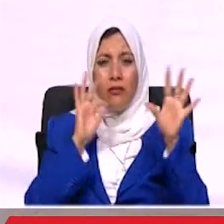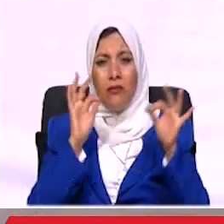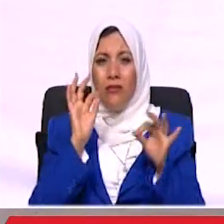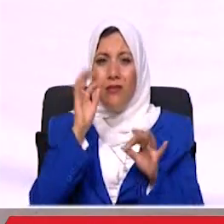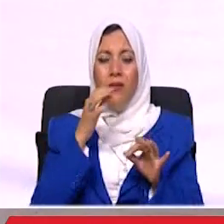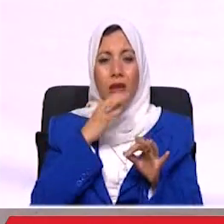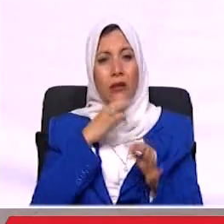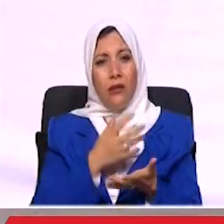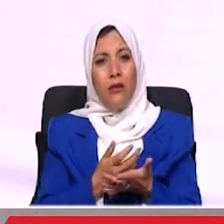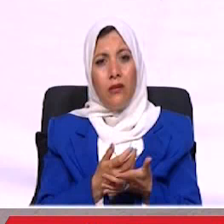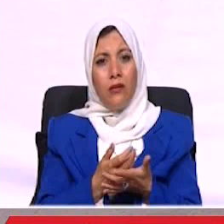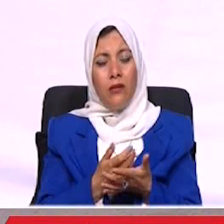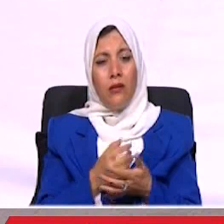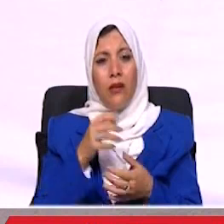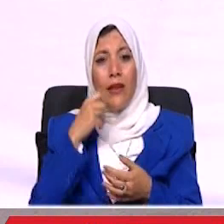اعتقد